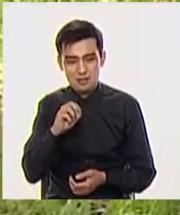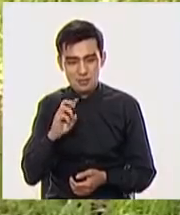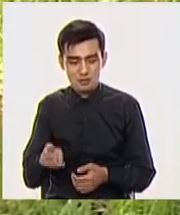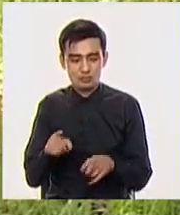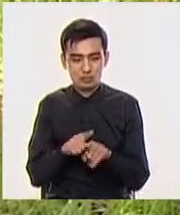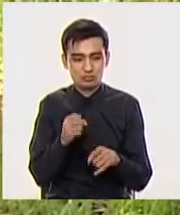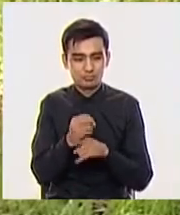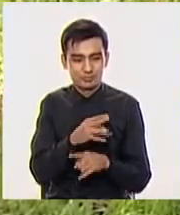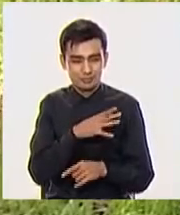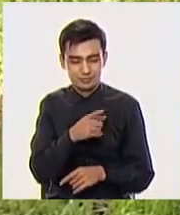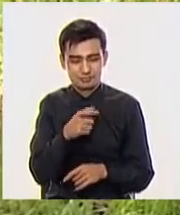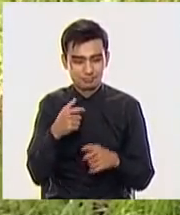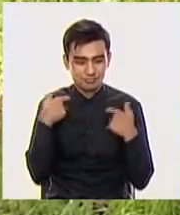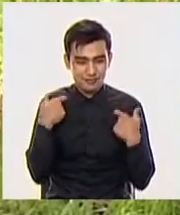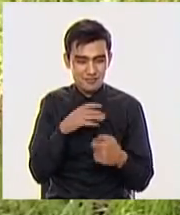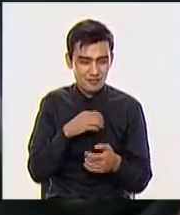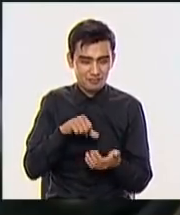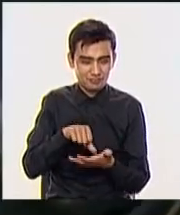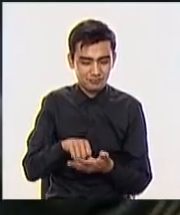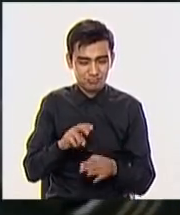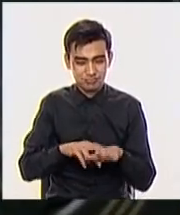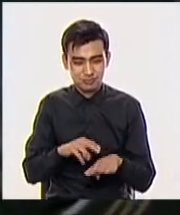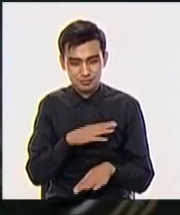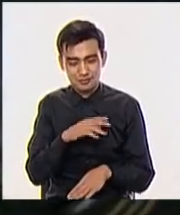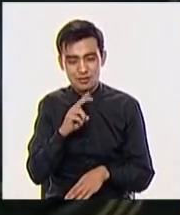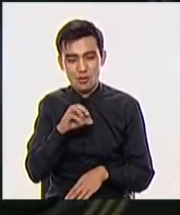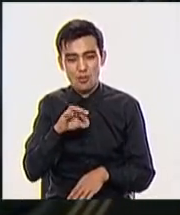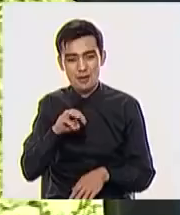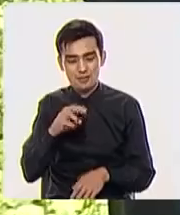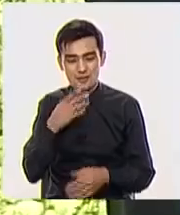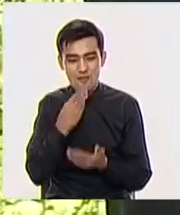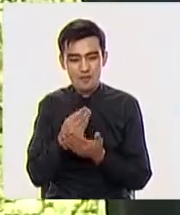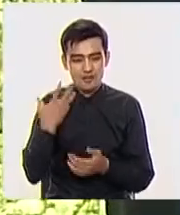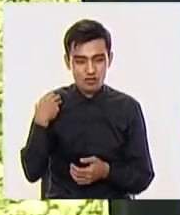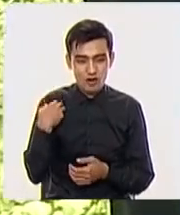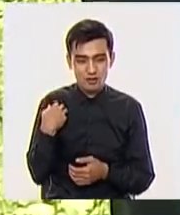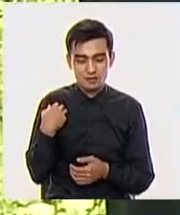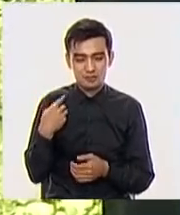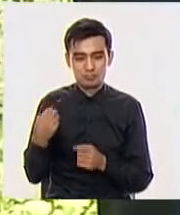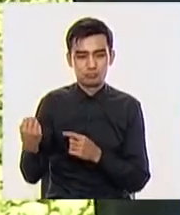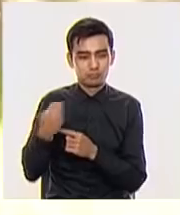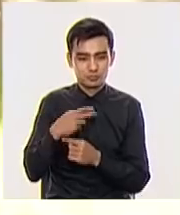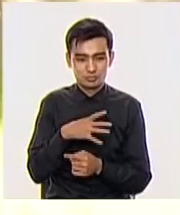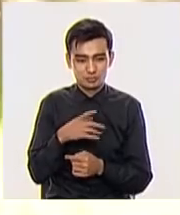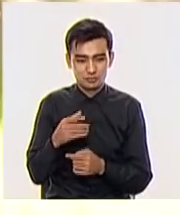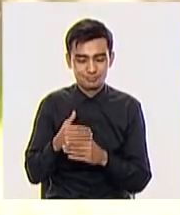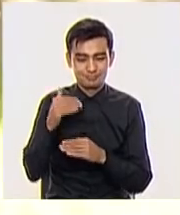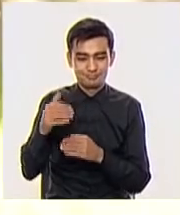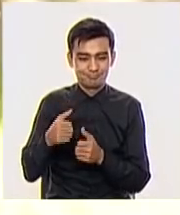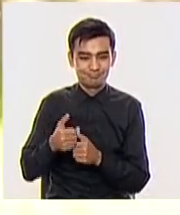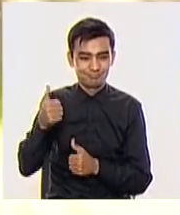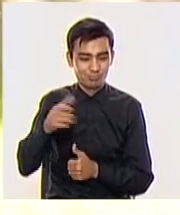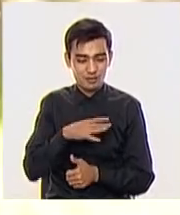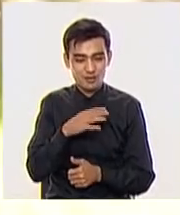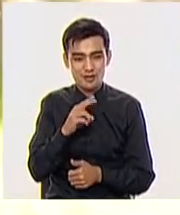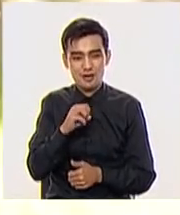куулган. Командирдин миндетин аткаруучу сол кездеги штаб бастыгы өзүнүн лавазымын асыра пайдаланды дейт. Командирдин орнуна